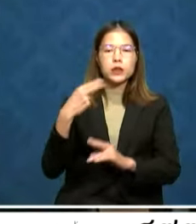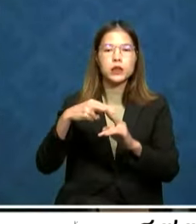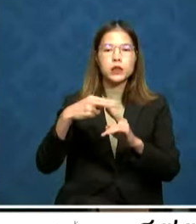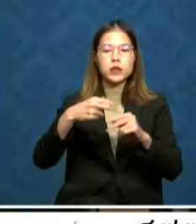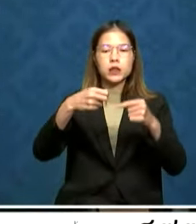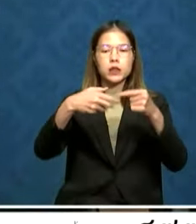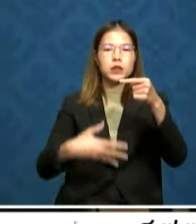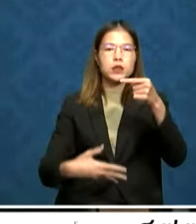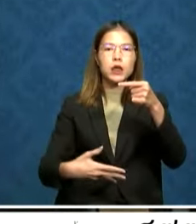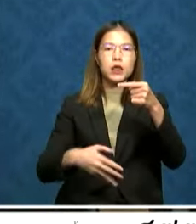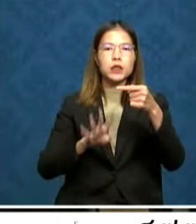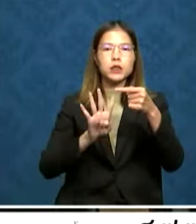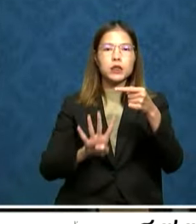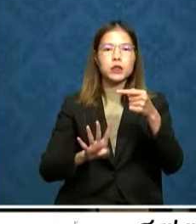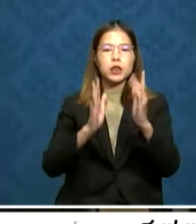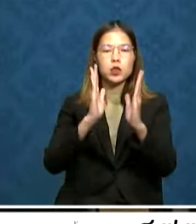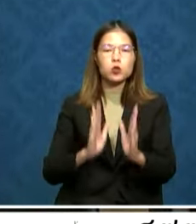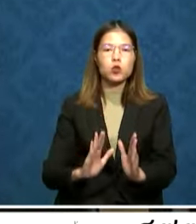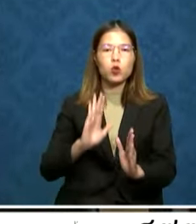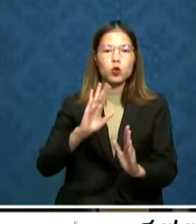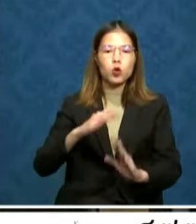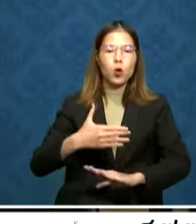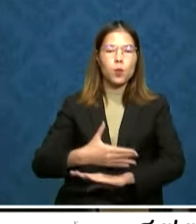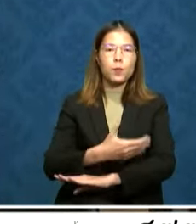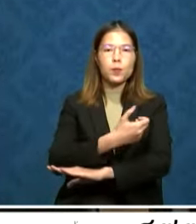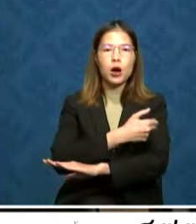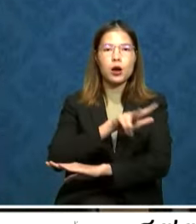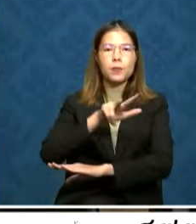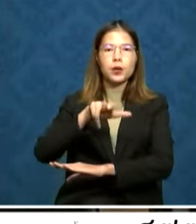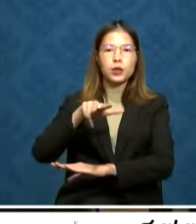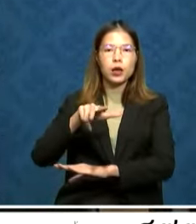รายชื่อกรุตสีท่าน ใสัโนทักเพื่ไทย1.